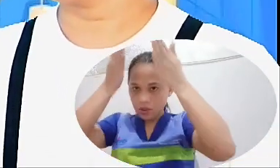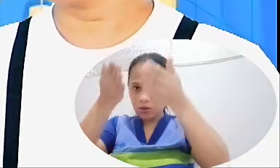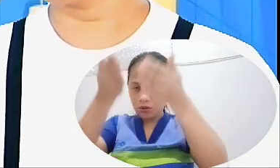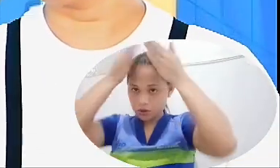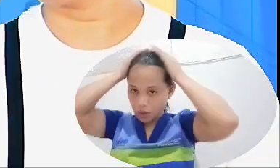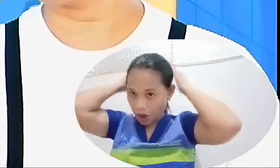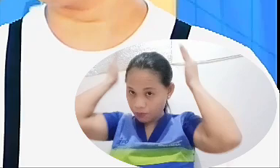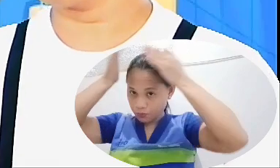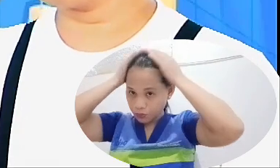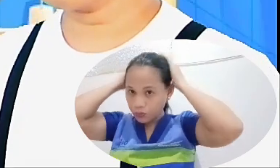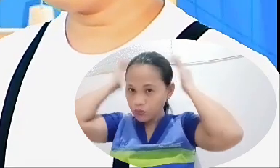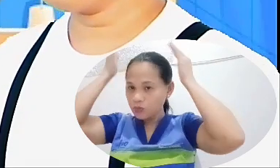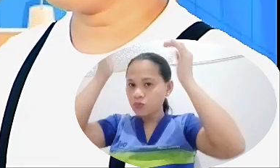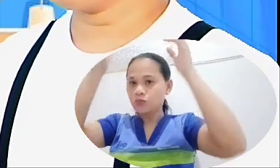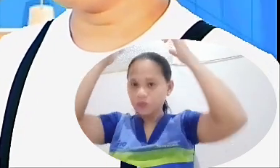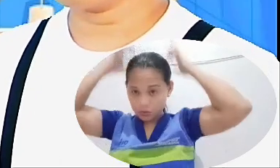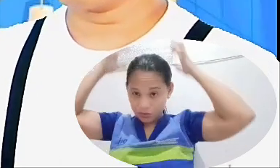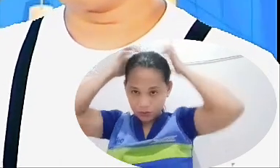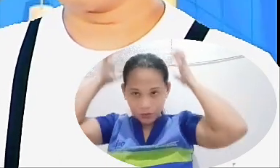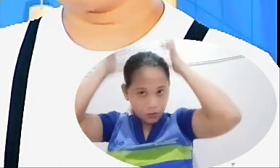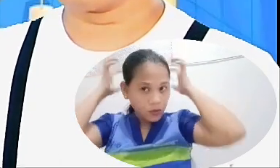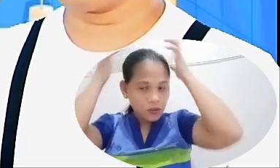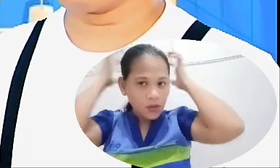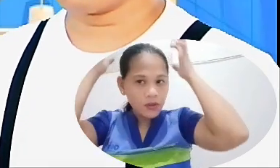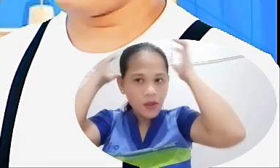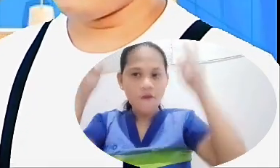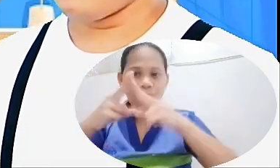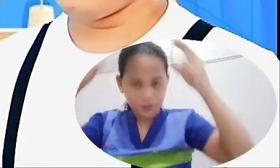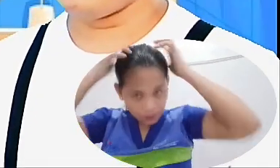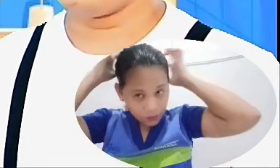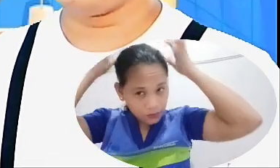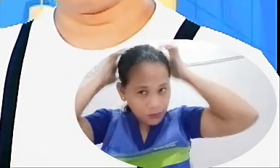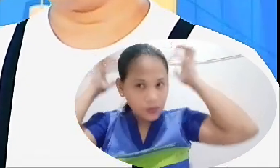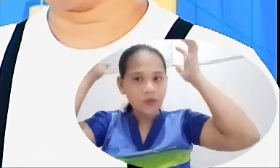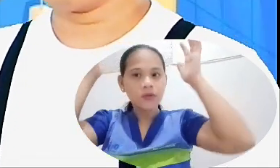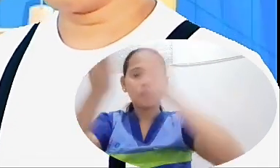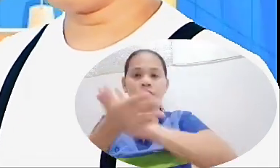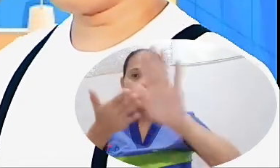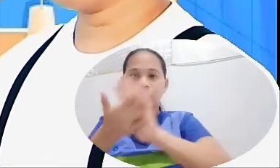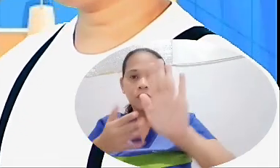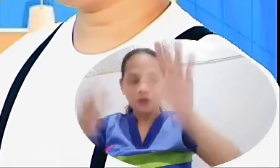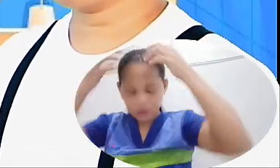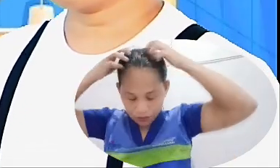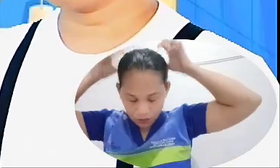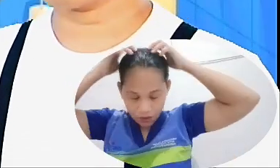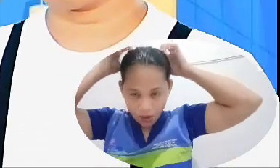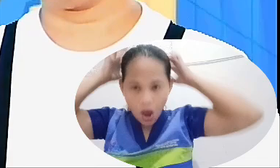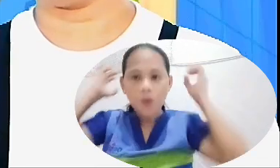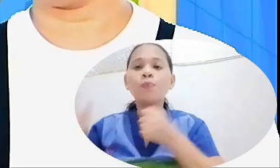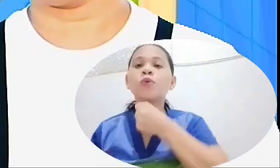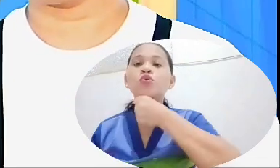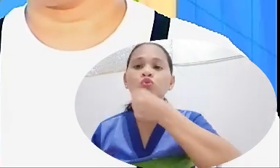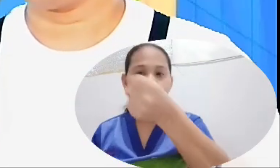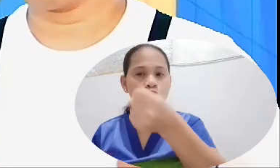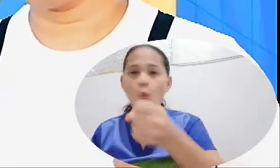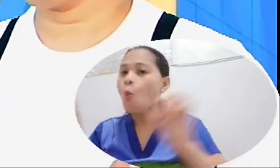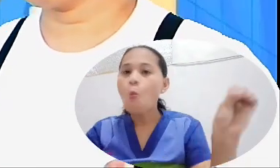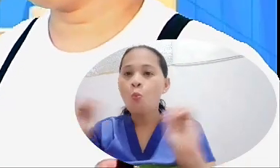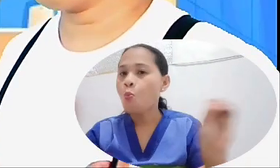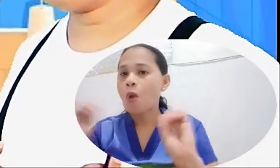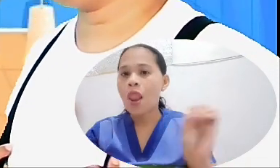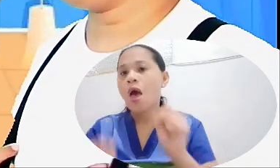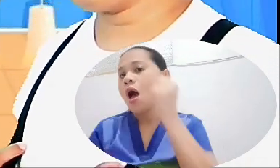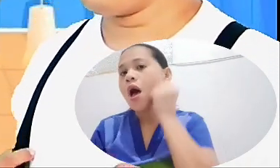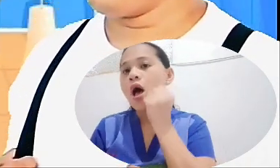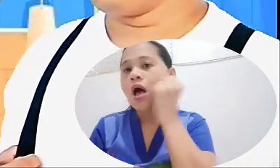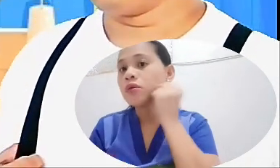ay kuskusin mo nang mabuti ang iyong ulo. Siguraduhin mong malinis na ang